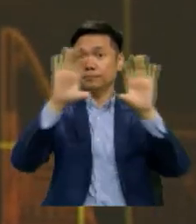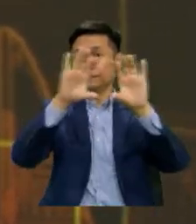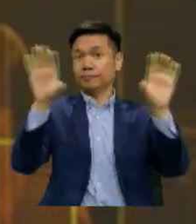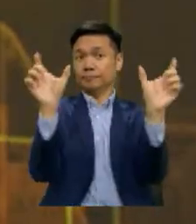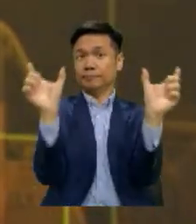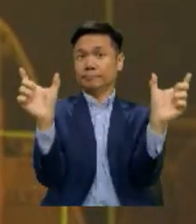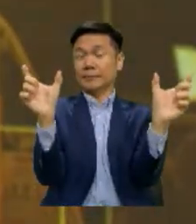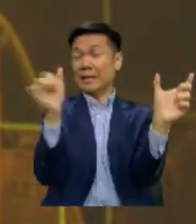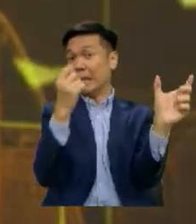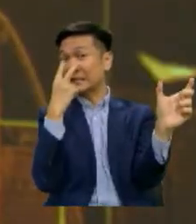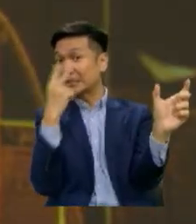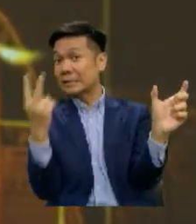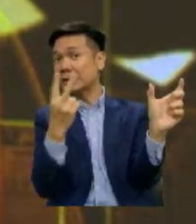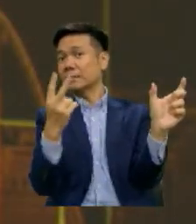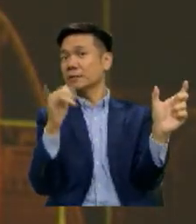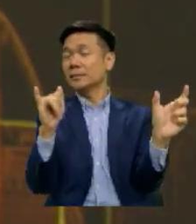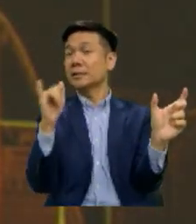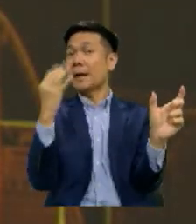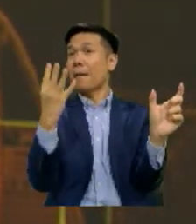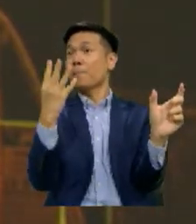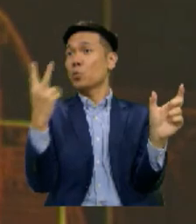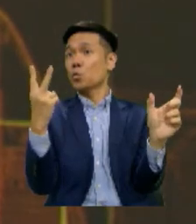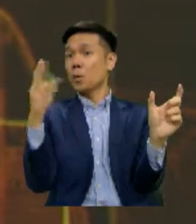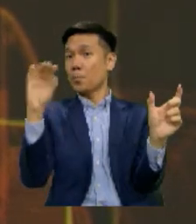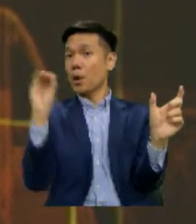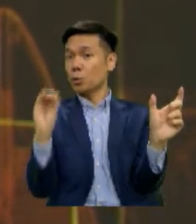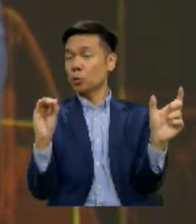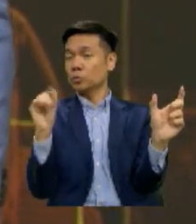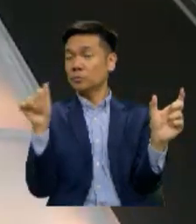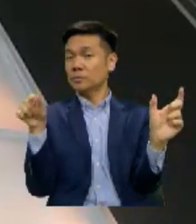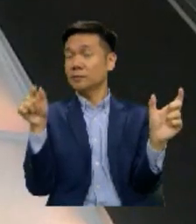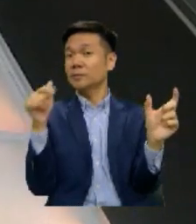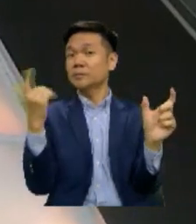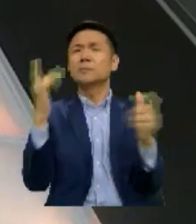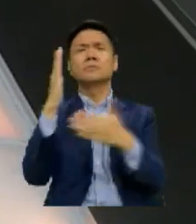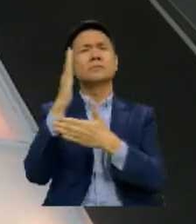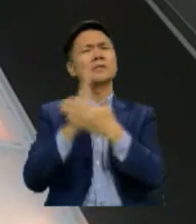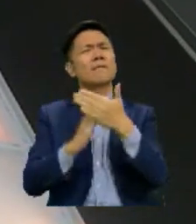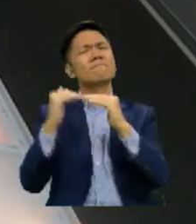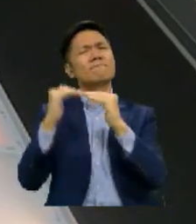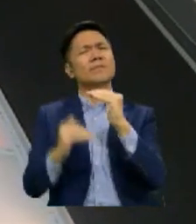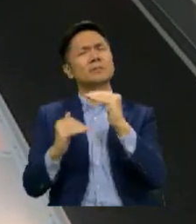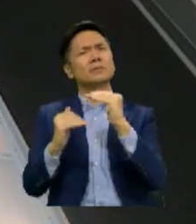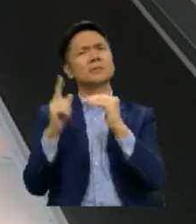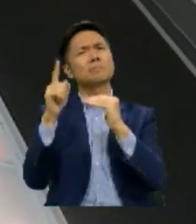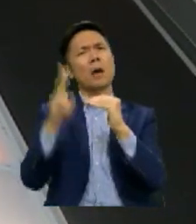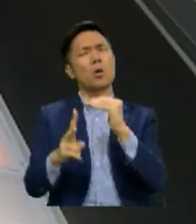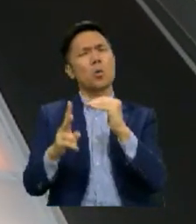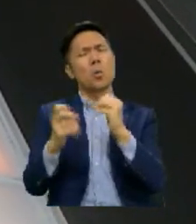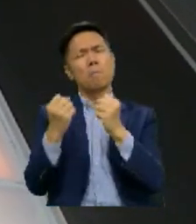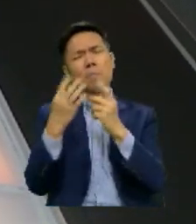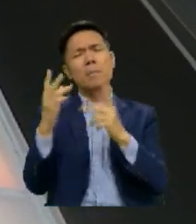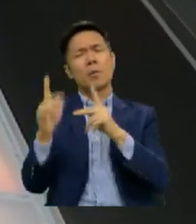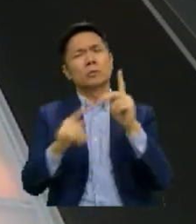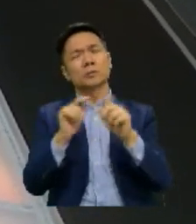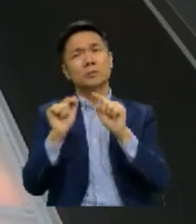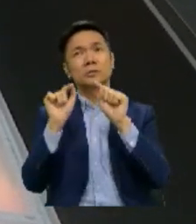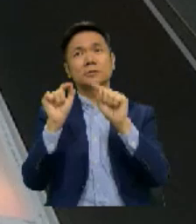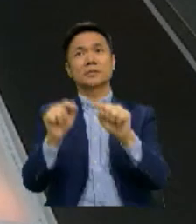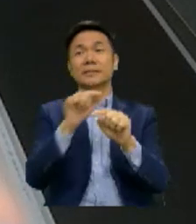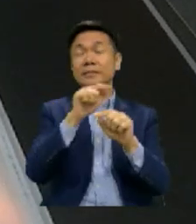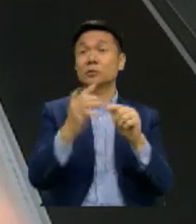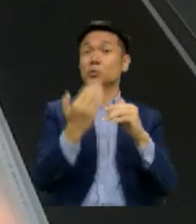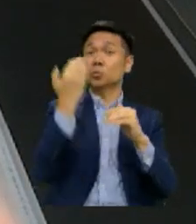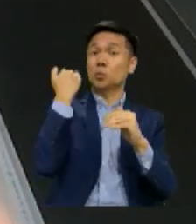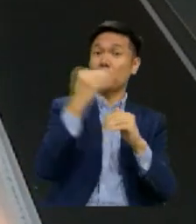kulit secara keseluruhan saudara jumlah 42 protus ini sebenarnya hanyalah separuh dari pada keseluruhan ratusan keluar mengundi bagi